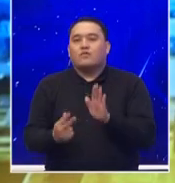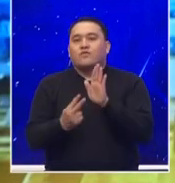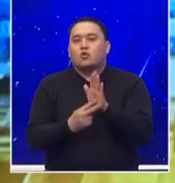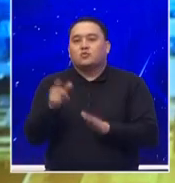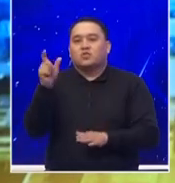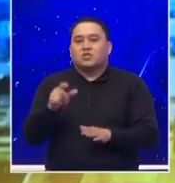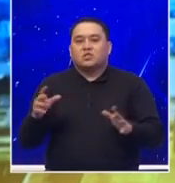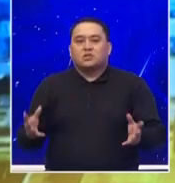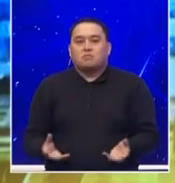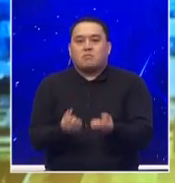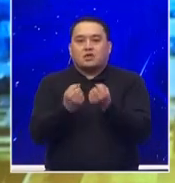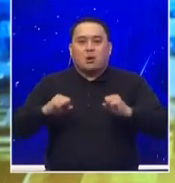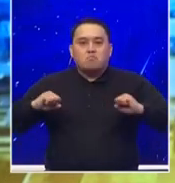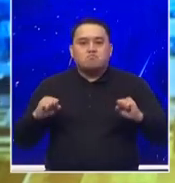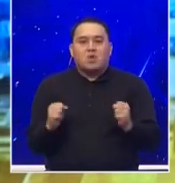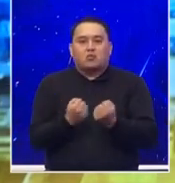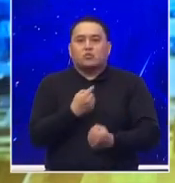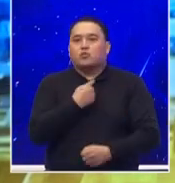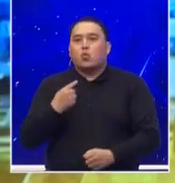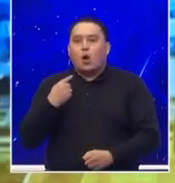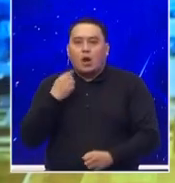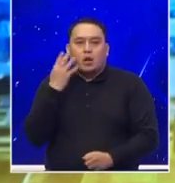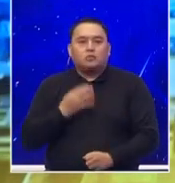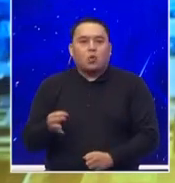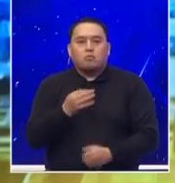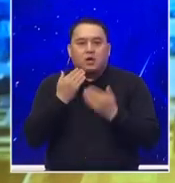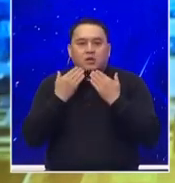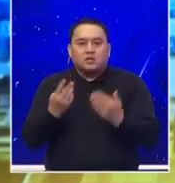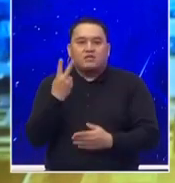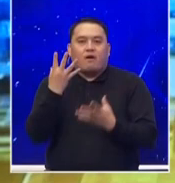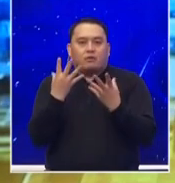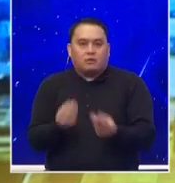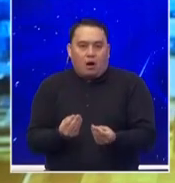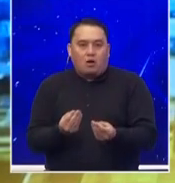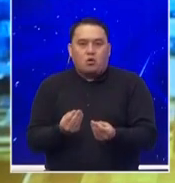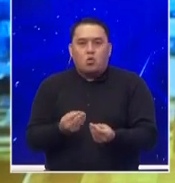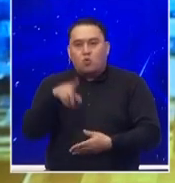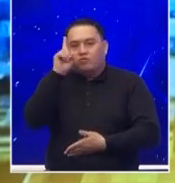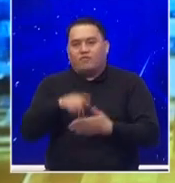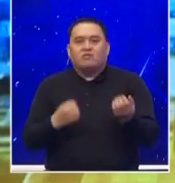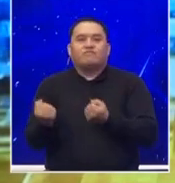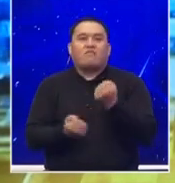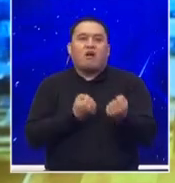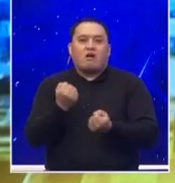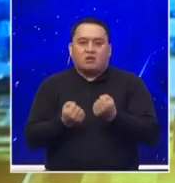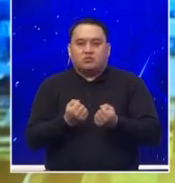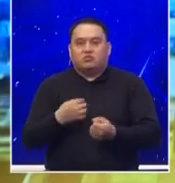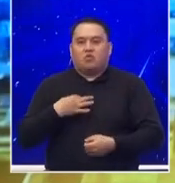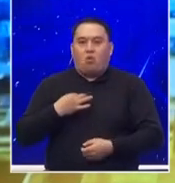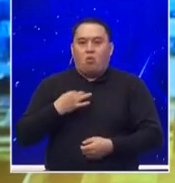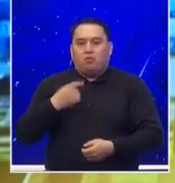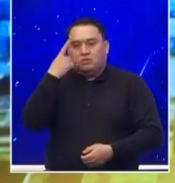Восемь человек спасли от мороза на трассах Алматинской области за последние два дня. Самоуверенные водители выехали, несмотря